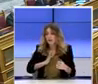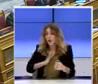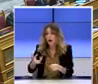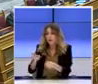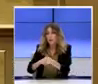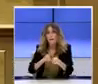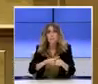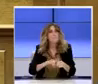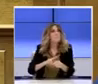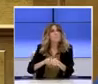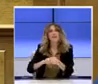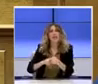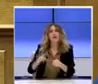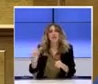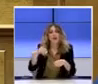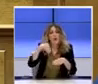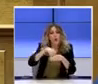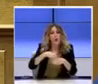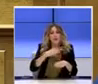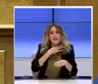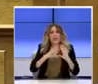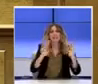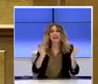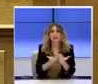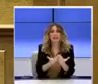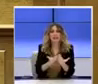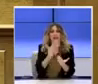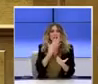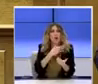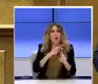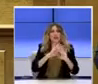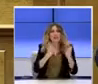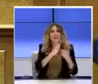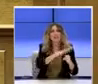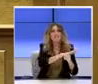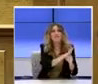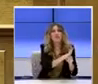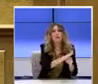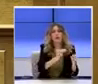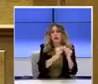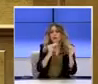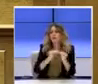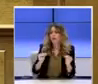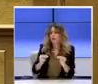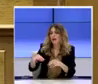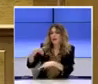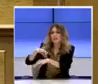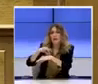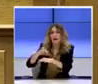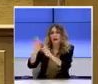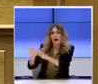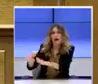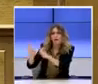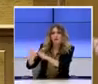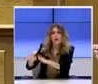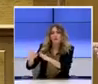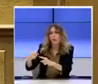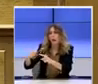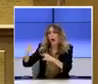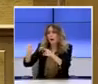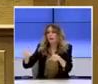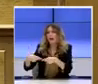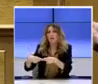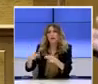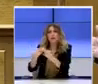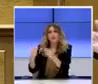Εκτός ΜΕΘ, 4 στους 5. Και εσείς ήρθατε σήμερα εδώ να μας πείτε για το επιτυχημένο,